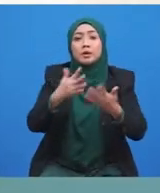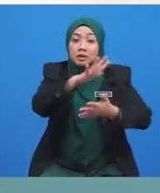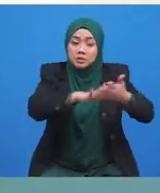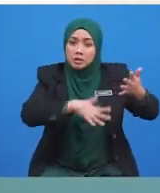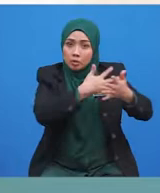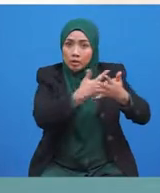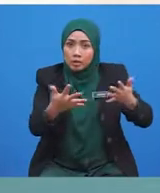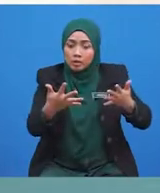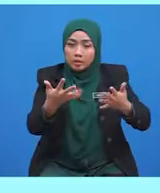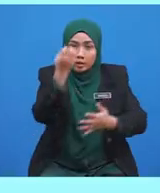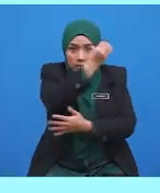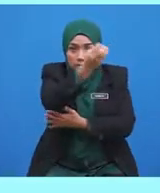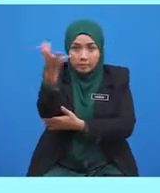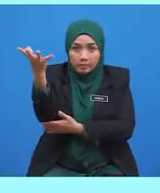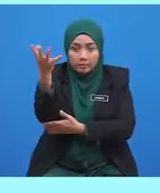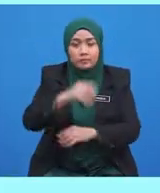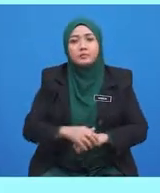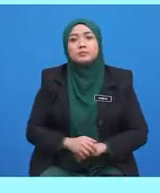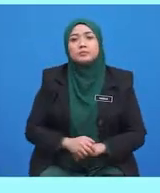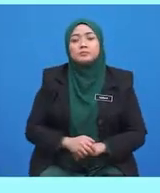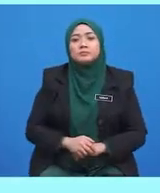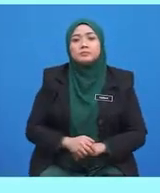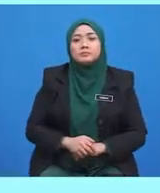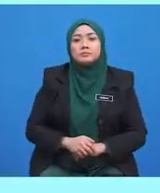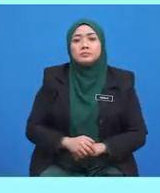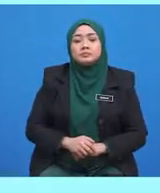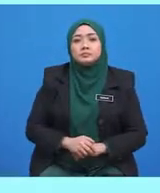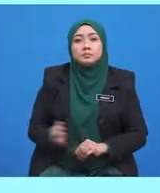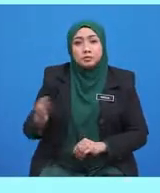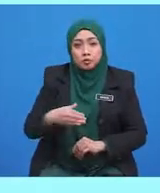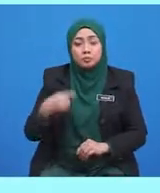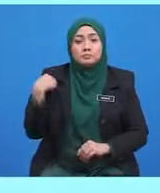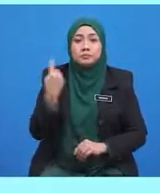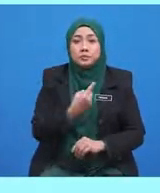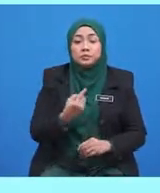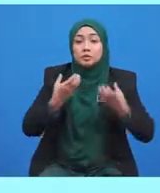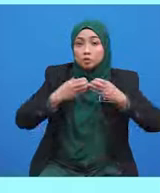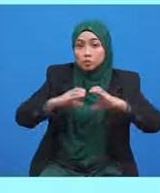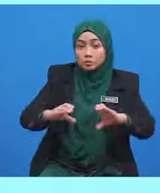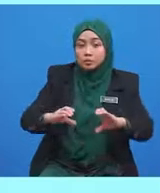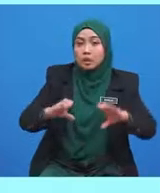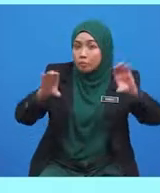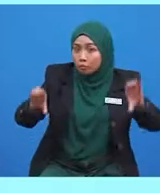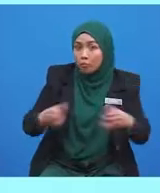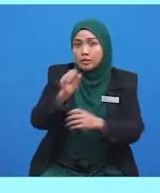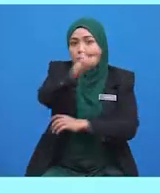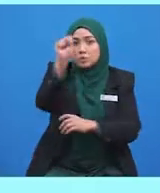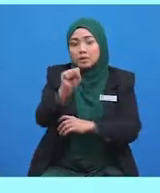jadual diterjemahkan, mari kita cuba selesaikan soalan-soalan